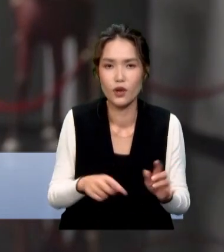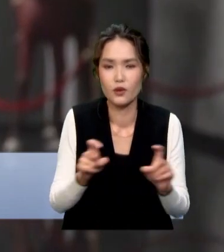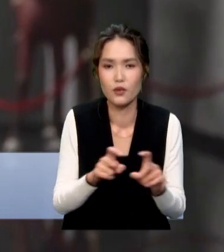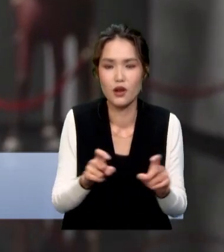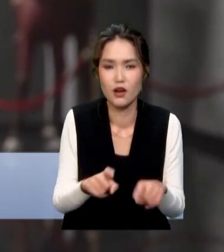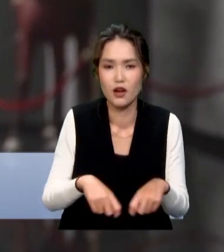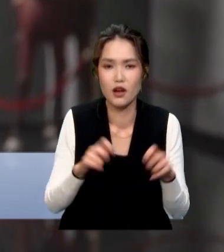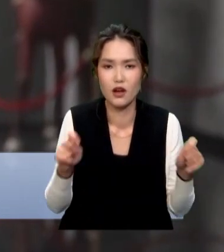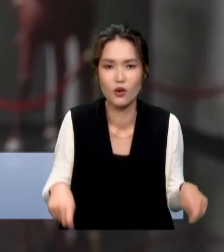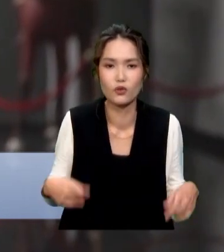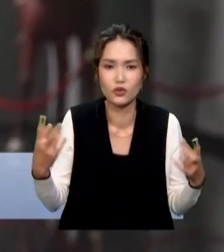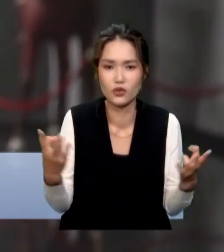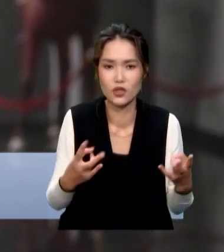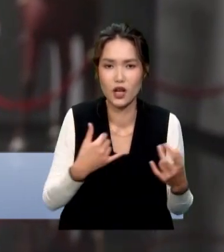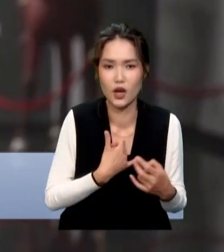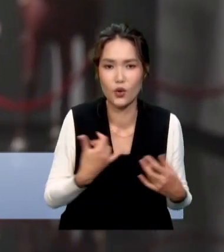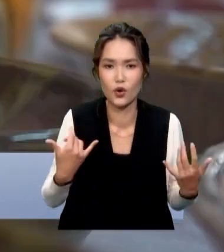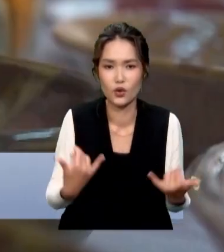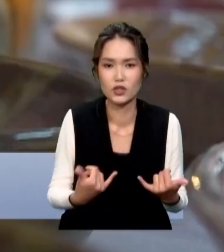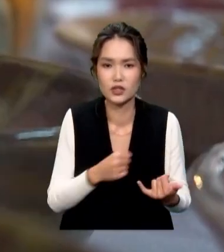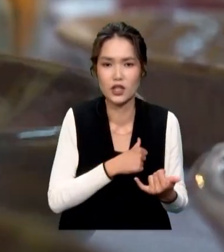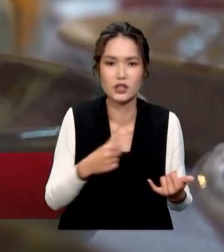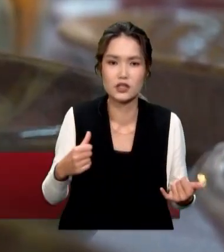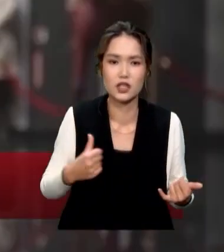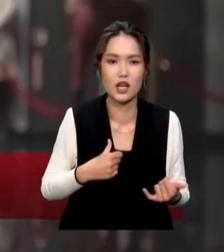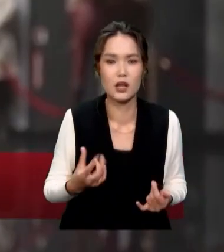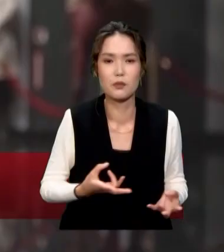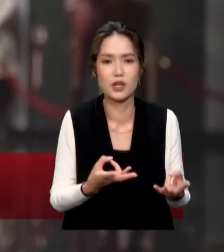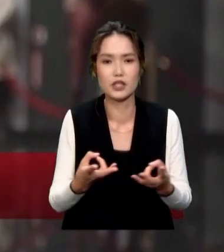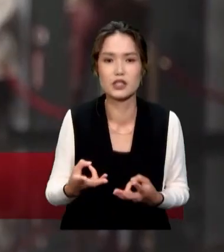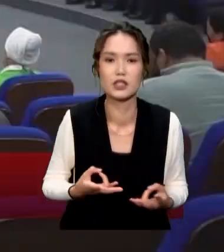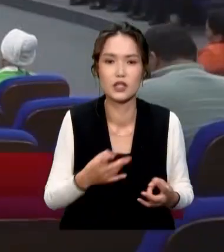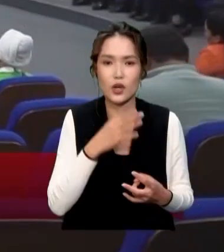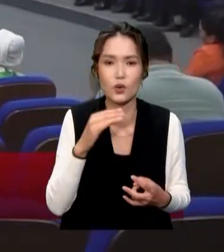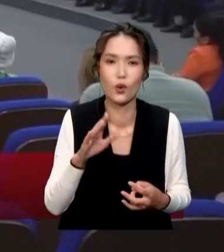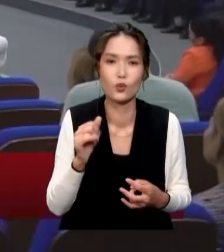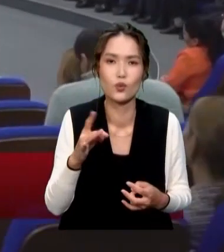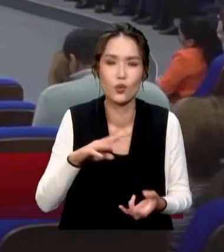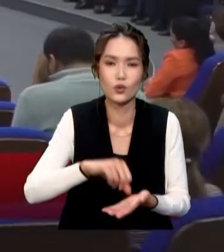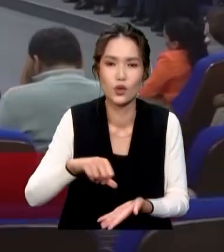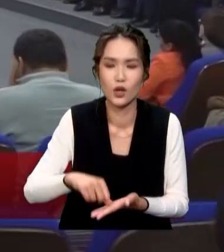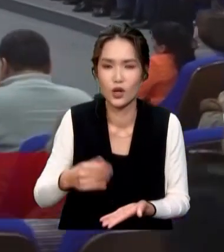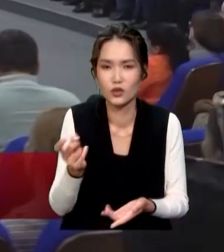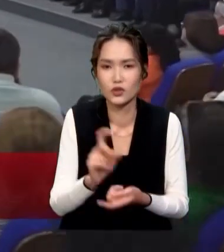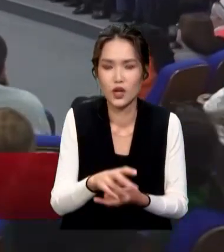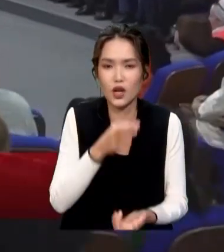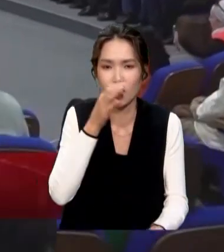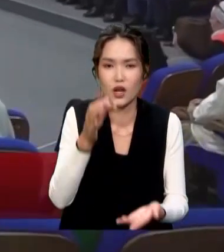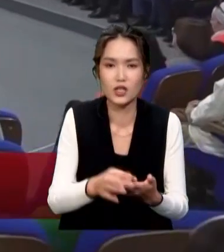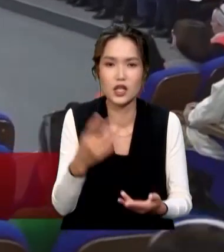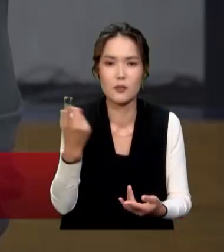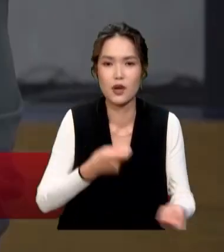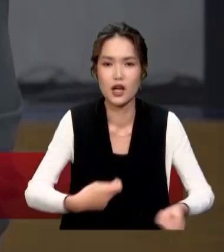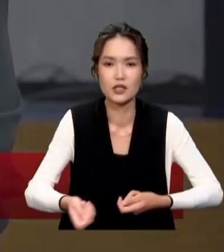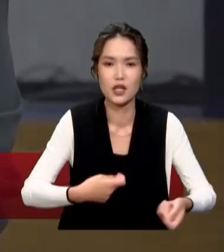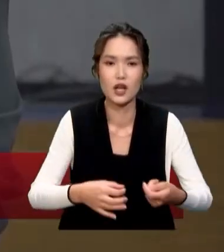боламыз. Енді бізде өзіміз Қырғызстанға барған кезде мәліметтер жазып қойған. Енді ол туристке қызық қой. Жауаптылардың сөзіне сенсек, бірінші сауда орны